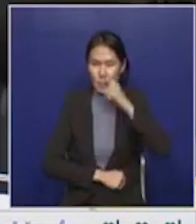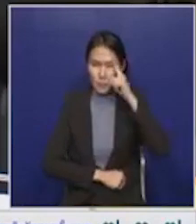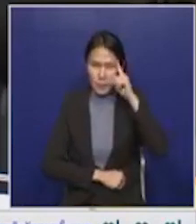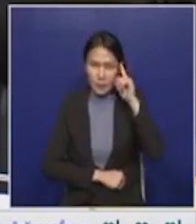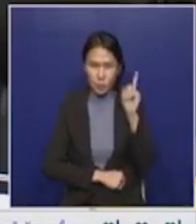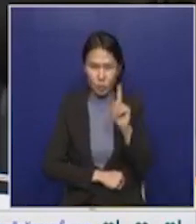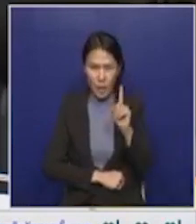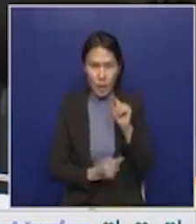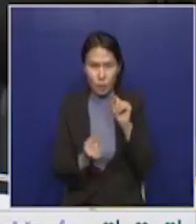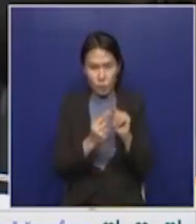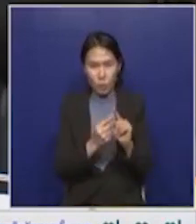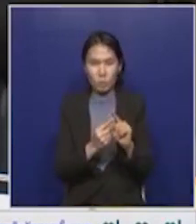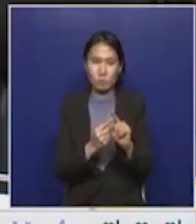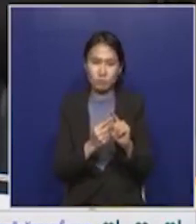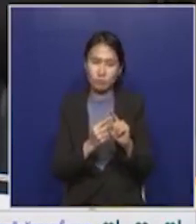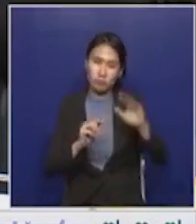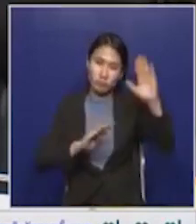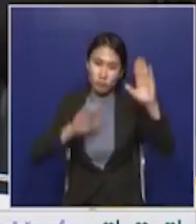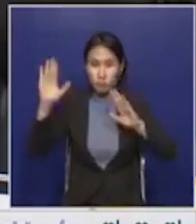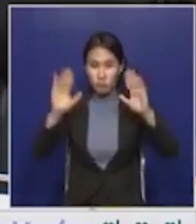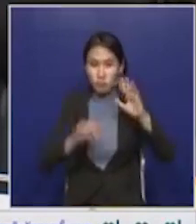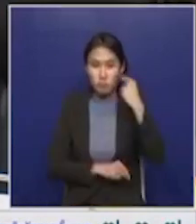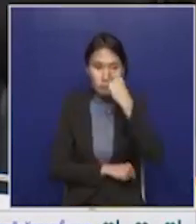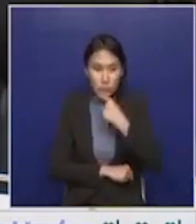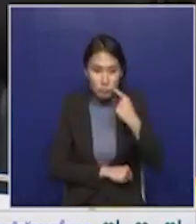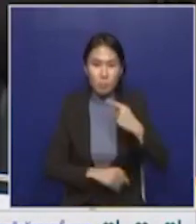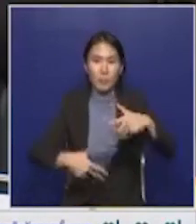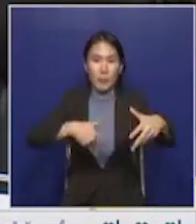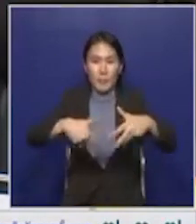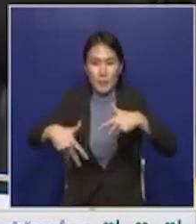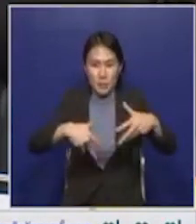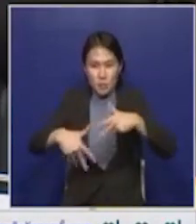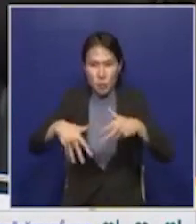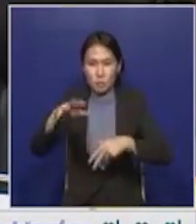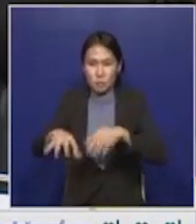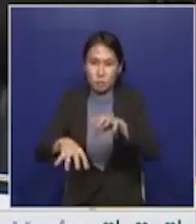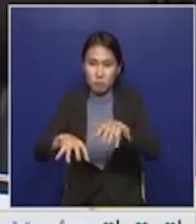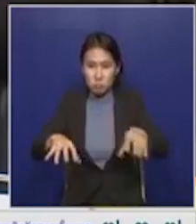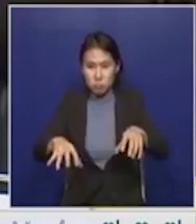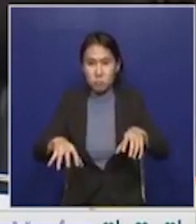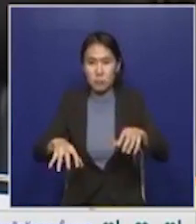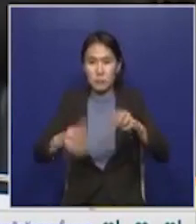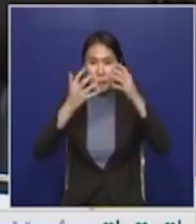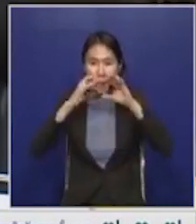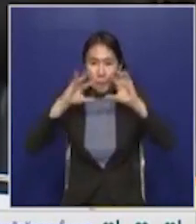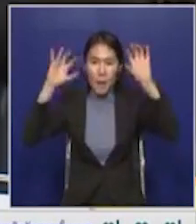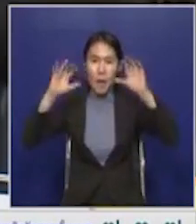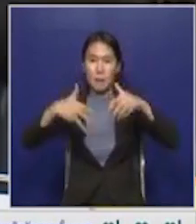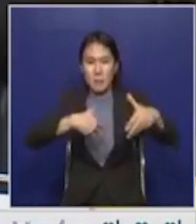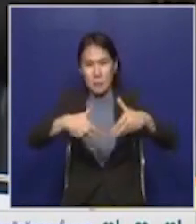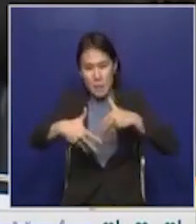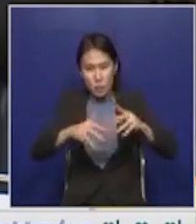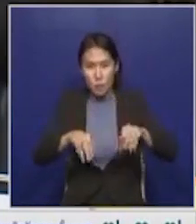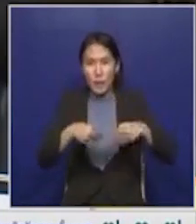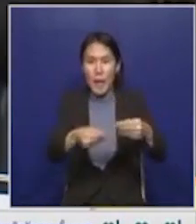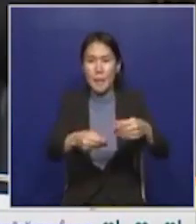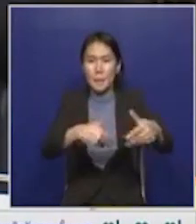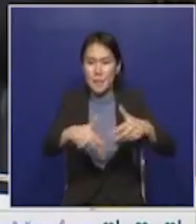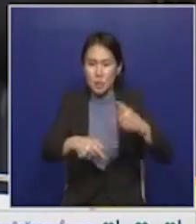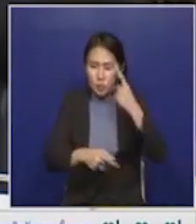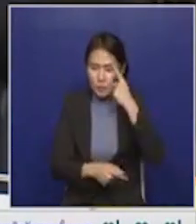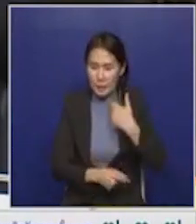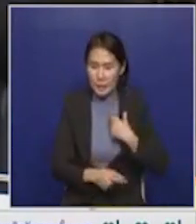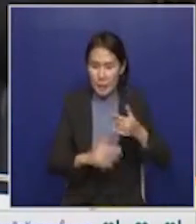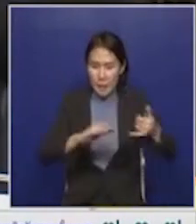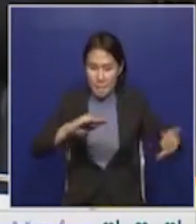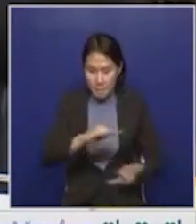หลักการประชาธิปไตยคือเทศไทยจะต้องให้คนของประชาชนองค์กรและบัตรประชาชนของแม่ชนโดยประชาชนไปเข้าไปดู